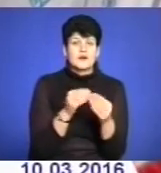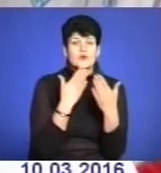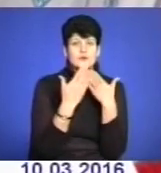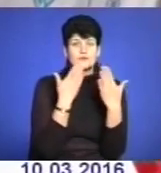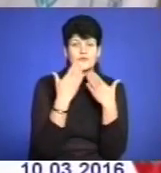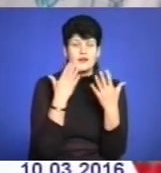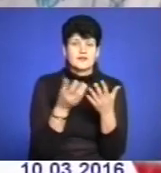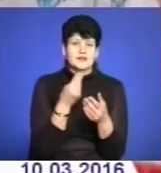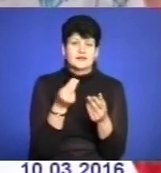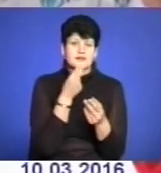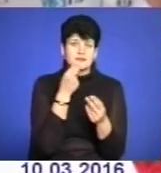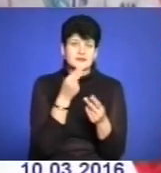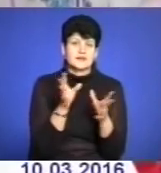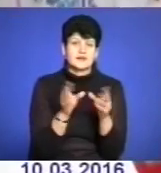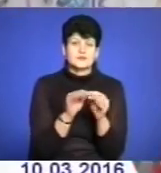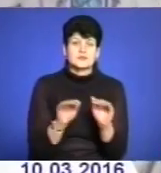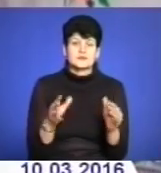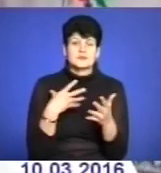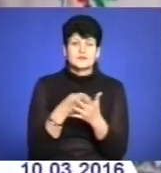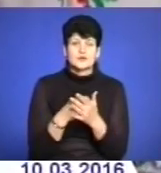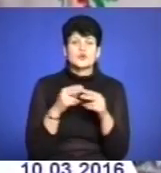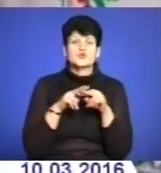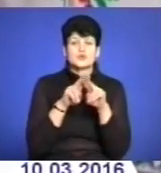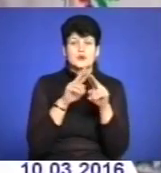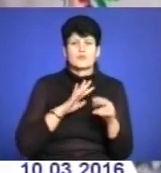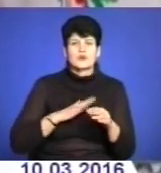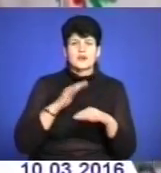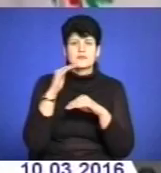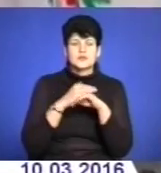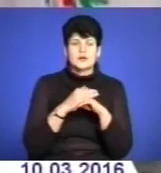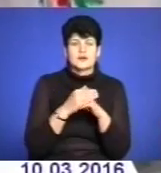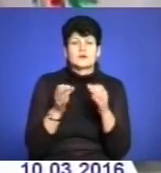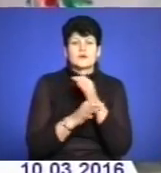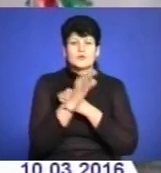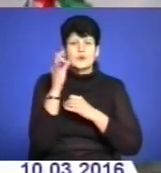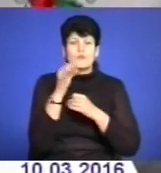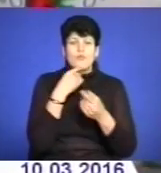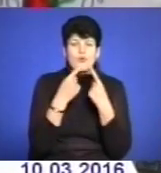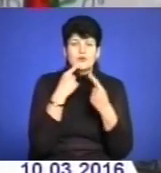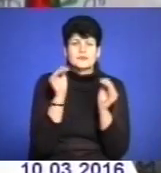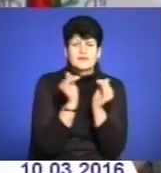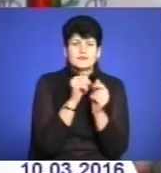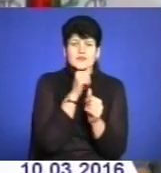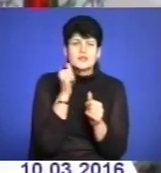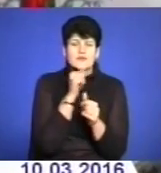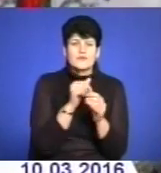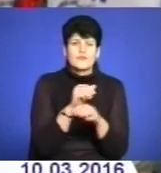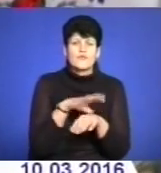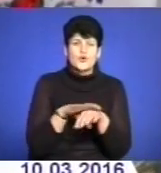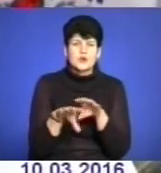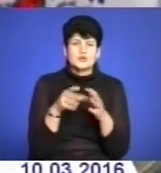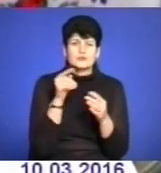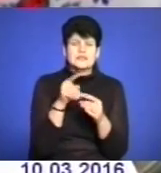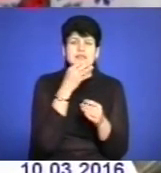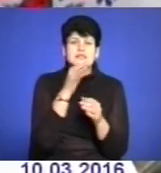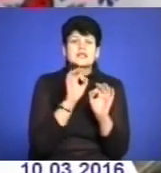розмовляє дітками своїми. Зорі мої вічні, діти не дорої, поговоримо тихенько, не волі з тобою. Скажи, як за горою